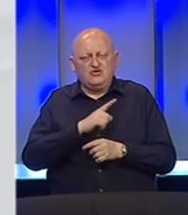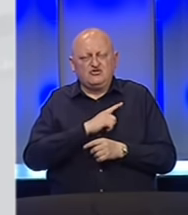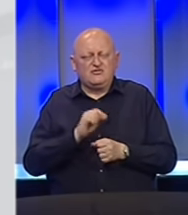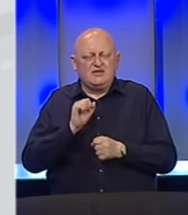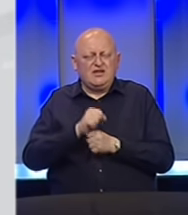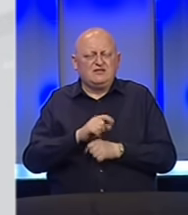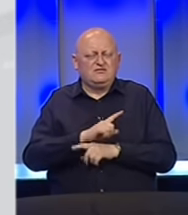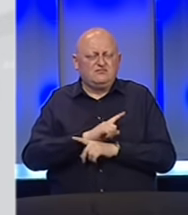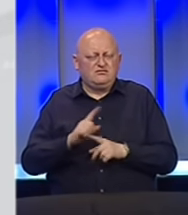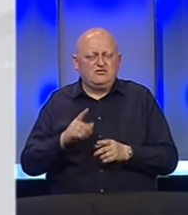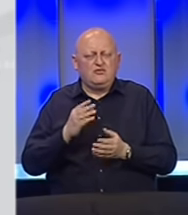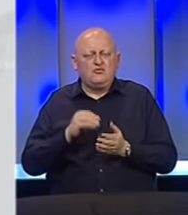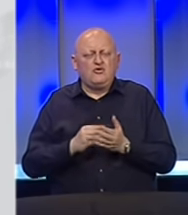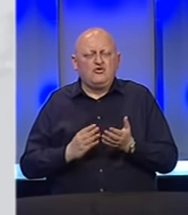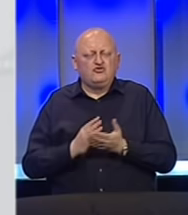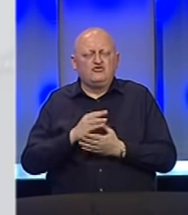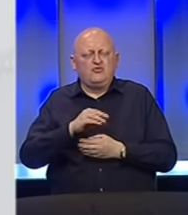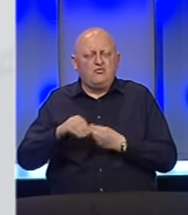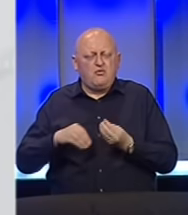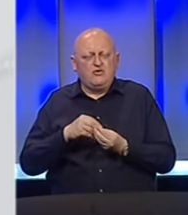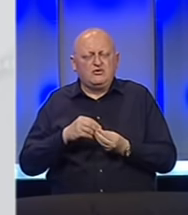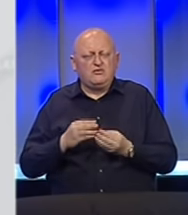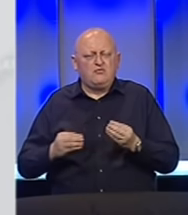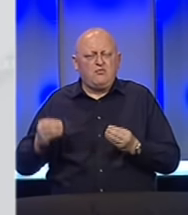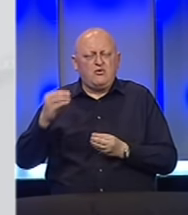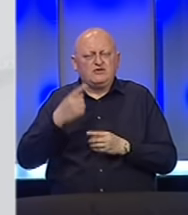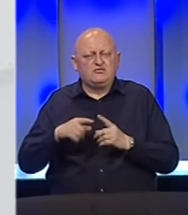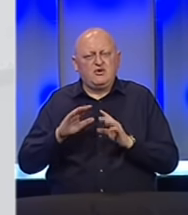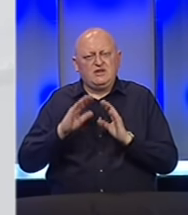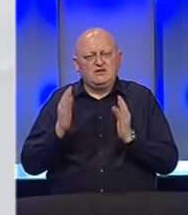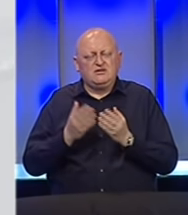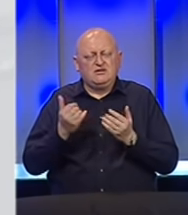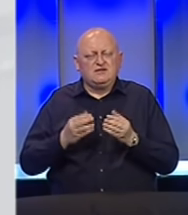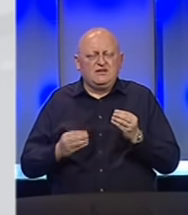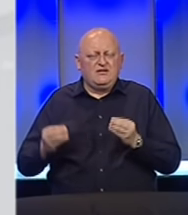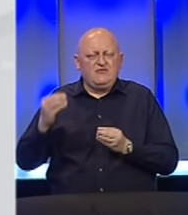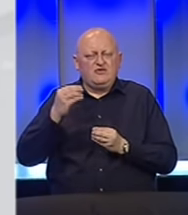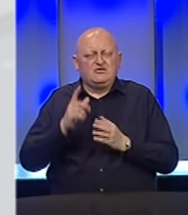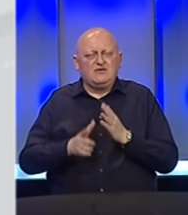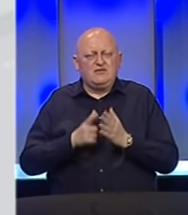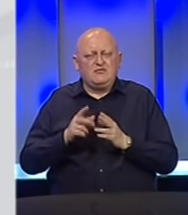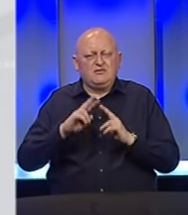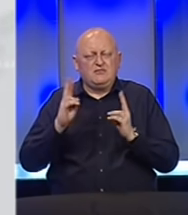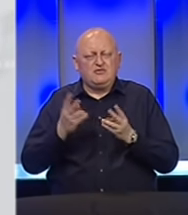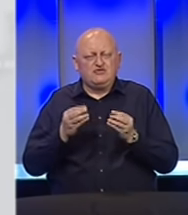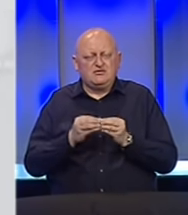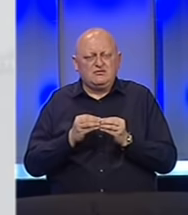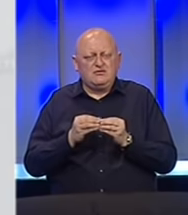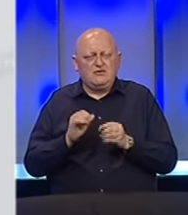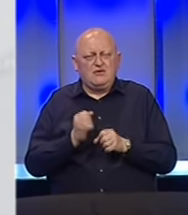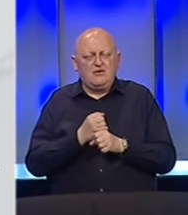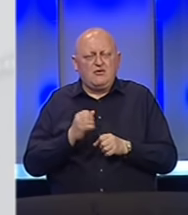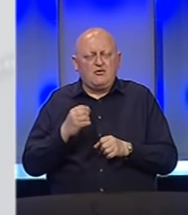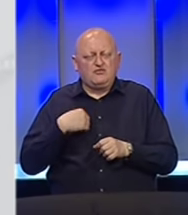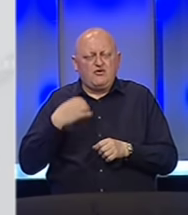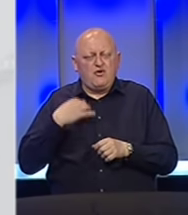i zlostavljanja, a broj slučajeva nasilja u porodici naglo je porastao tokom izolacije. Sada je više nego ikada vrijeme da međunarodna zajednica obnovi svoje